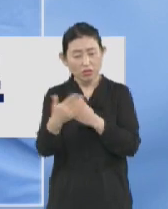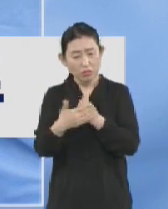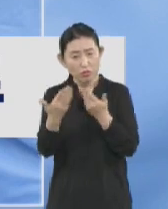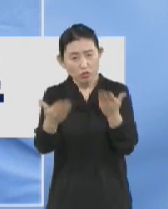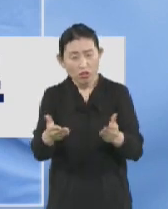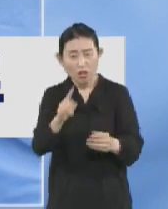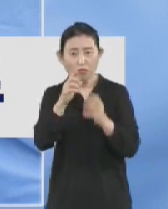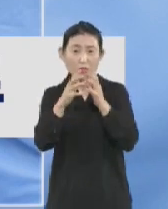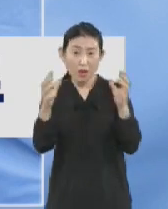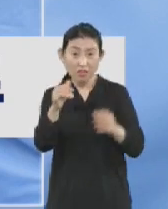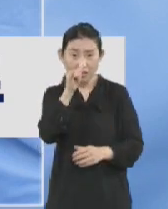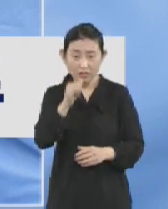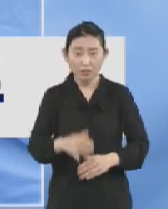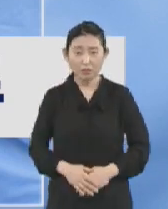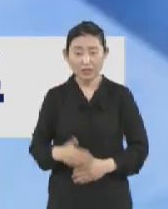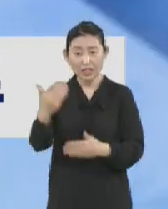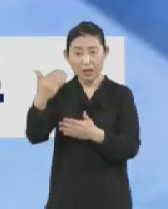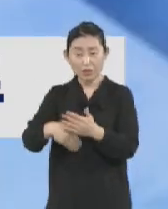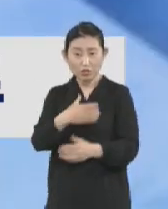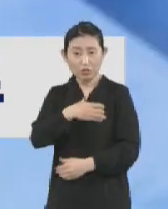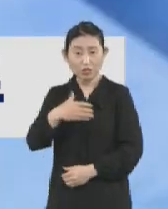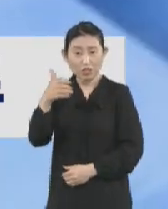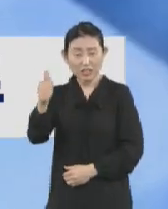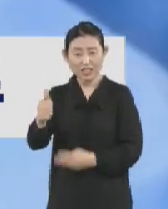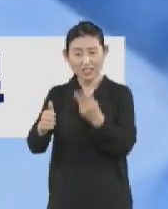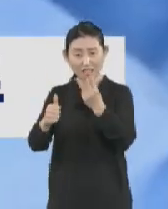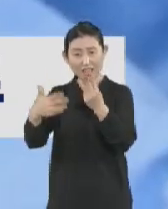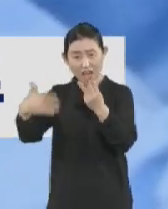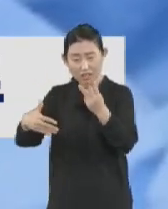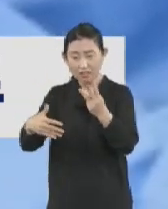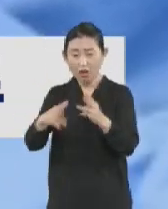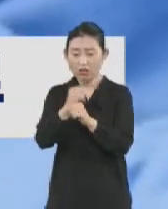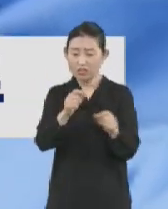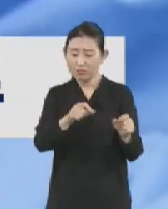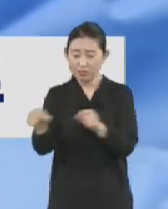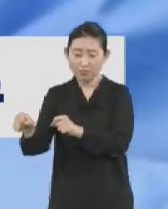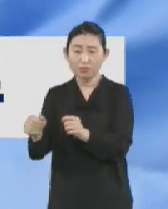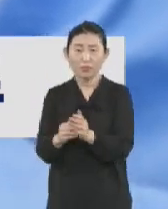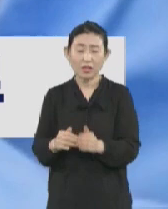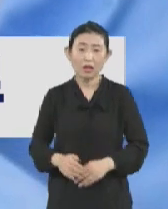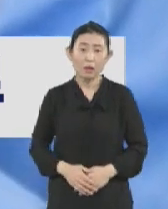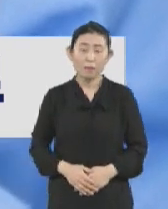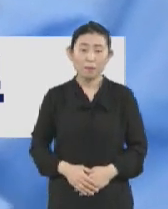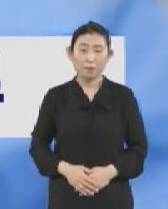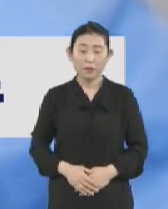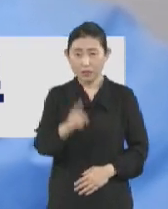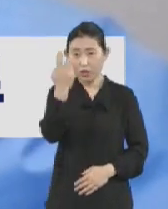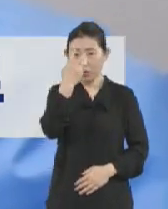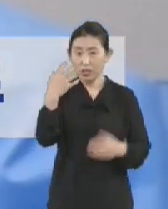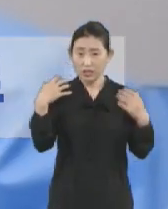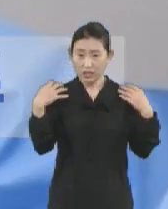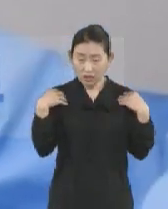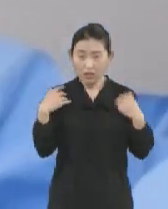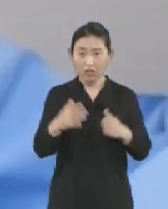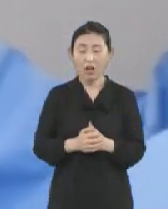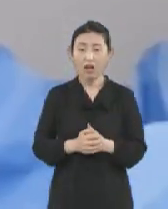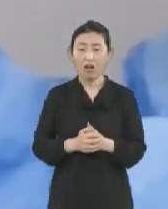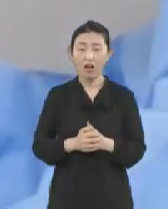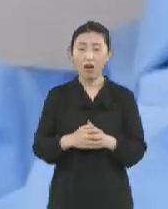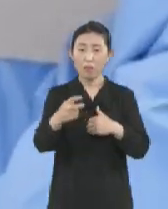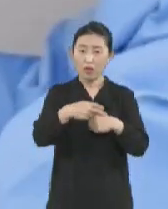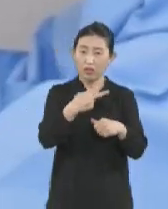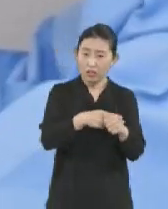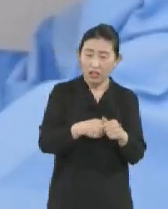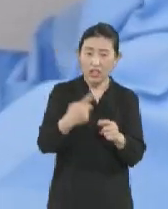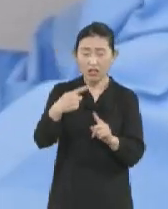특혜 논란을 제기하자 나머지 단체장 들은 접종을 무기한 연기했습니다 질병관리 전 현장 대응 1녀 까지만